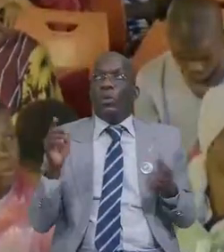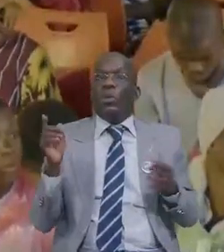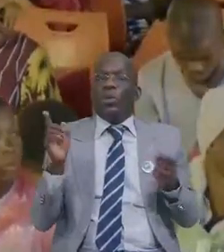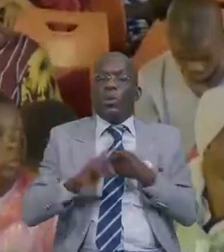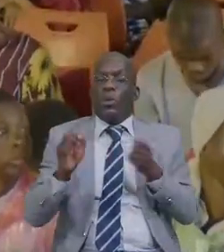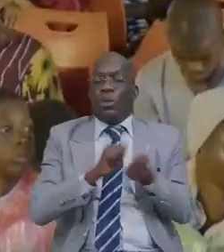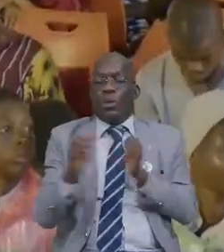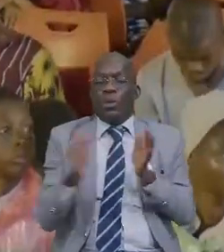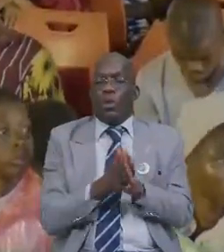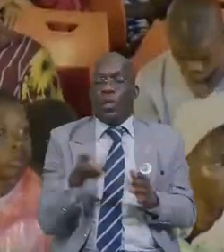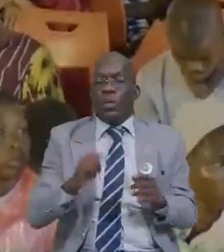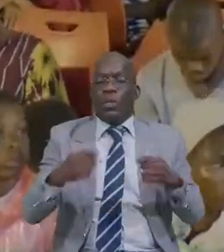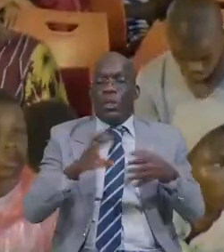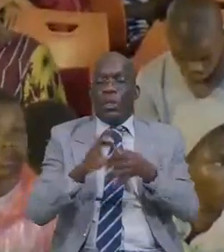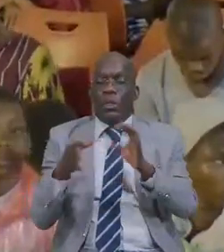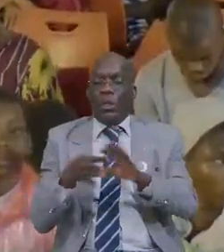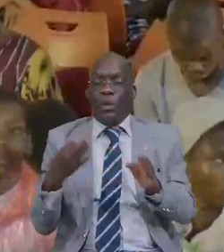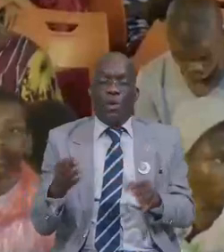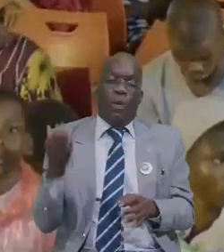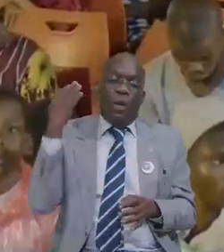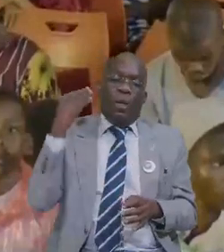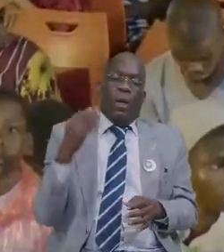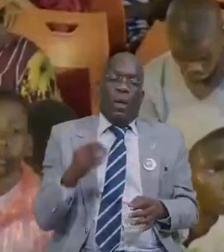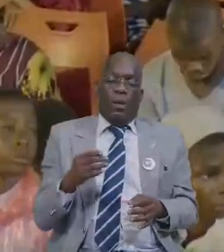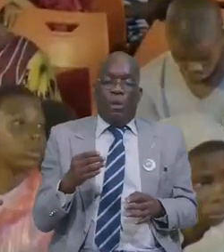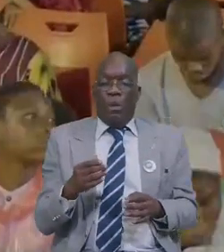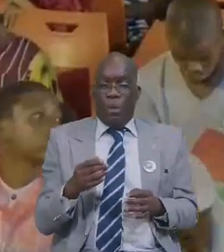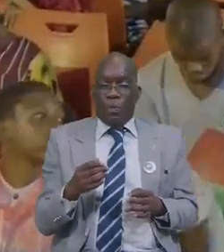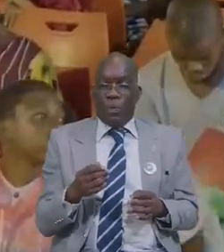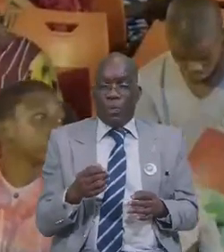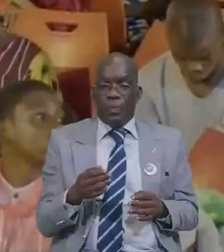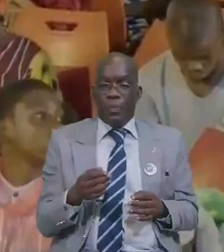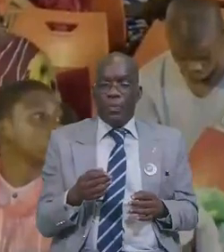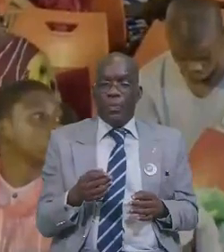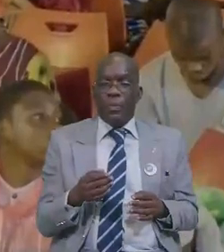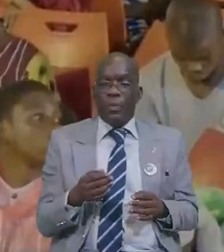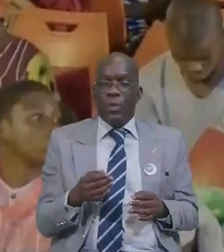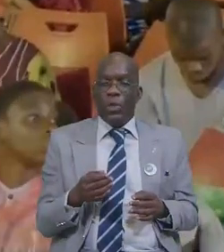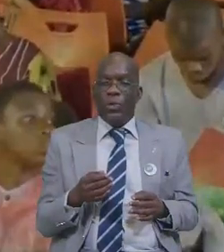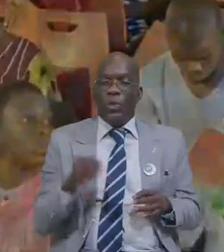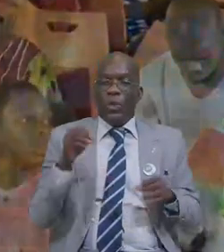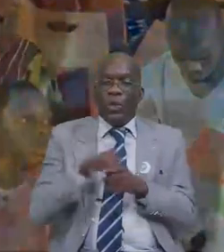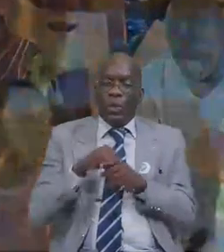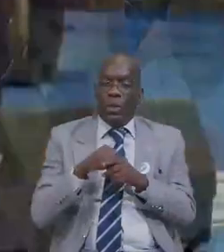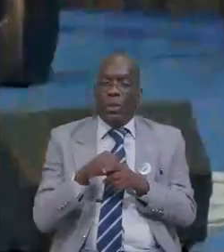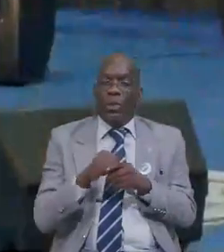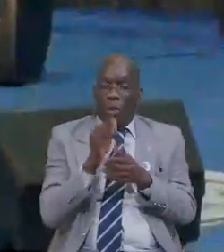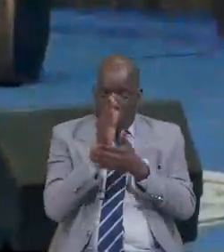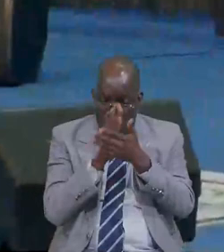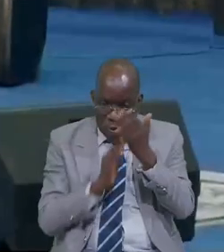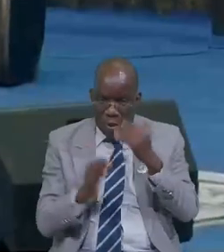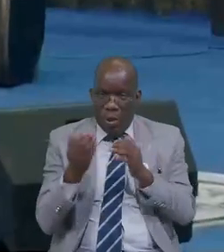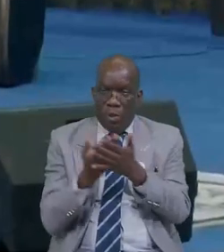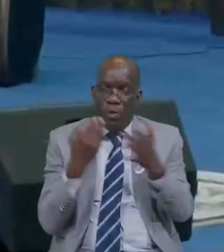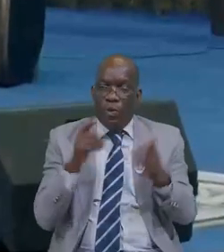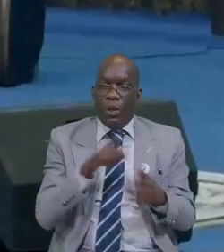passé. Tu fermes à l'hôtel et tu réfléchis. Ah, tu baisses ta tête alors, dans l'humilité devant le Seigneur.